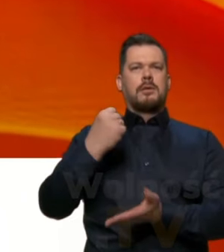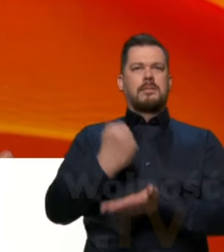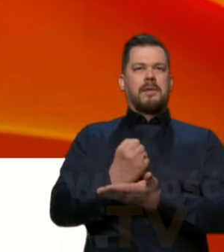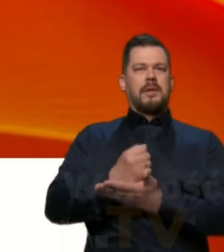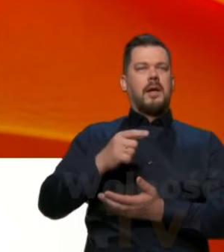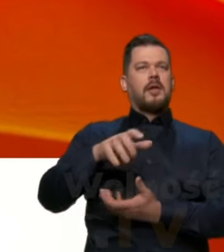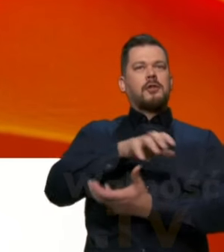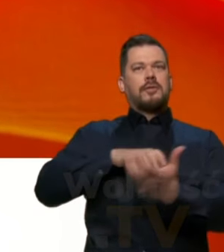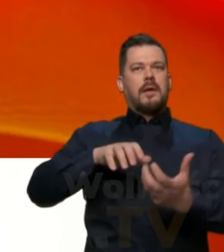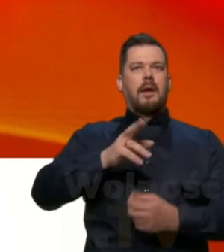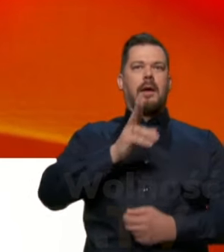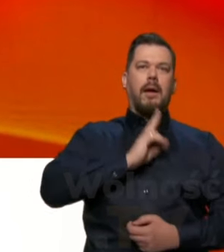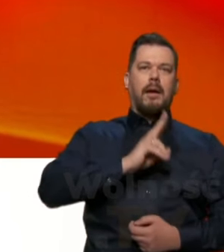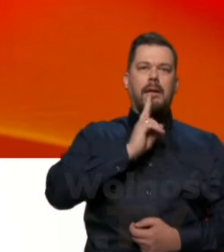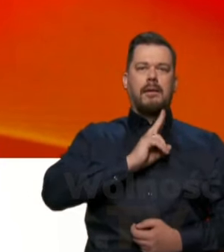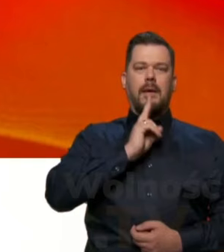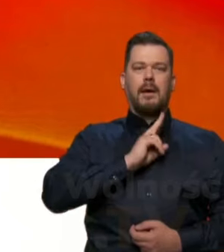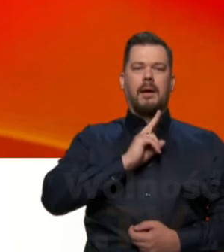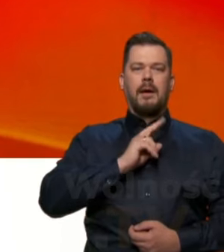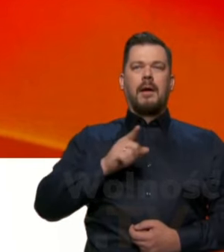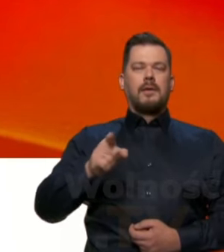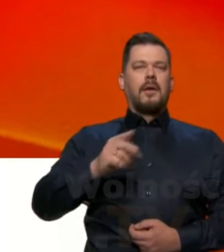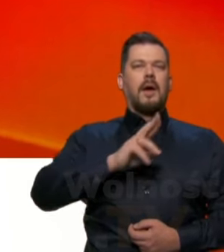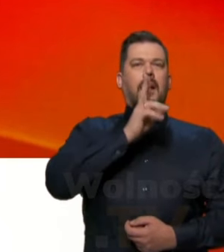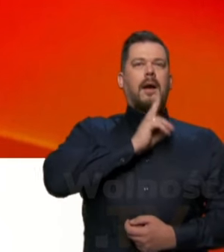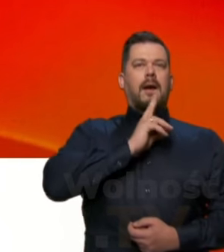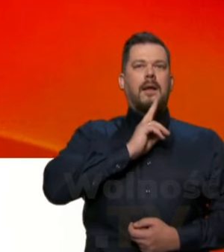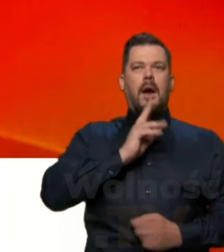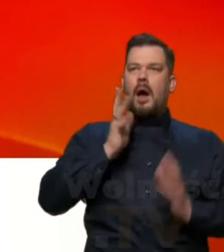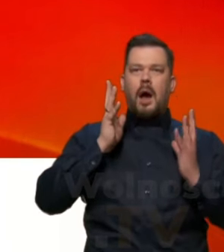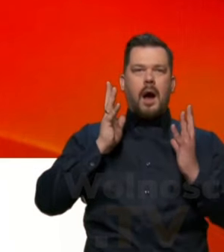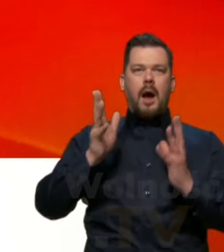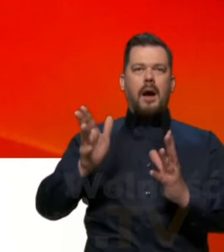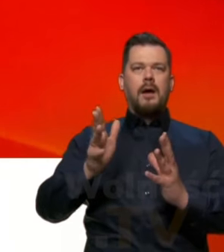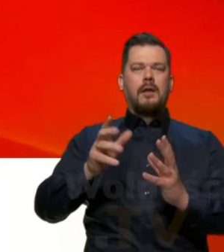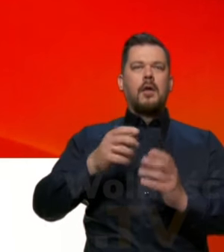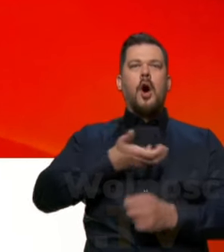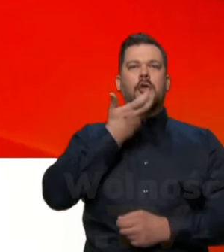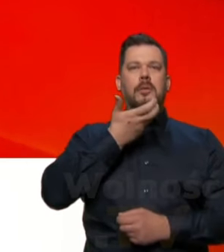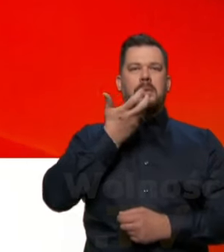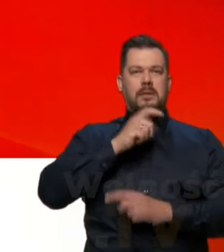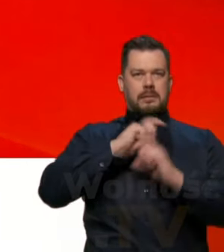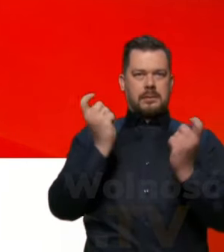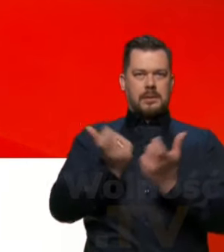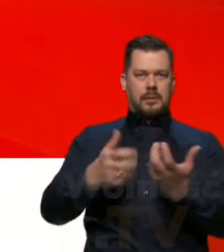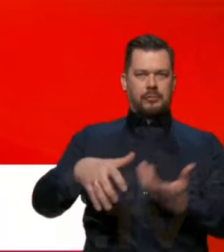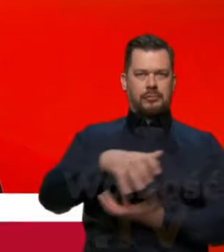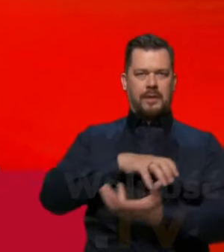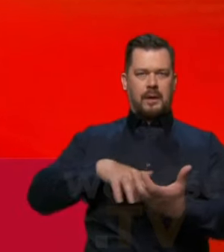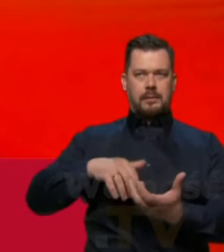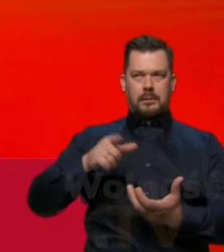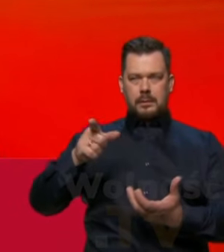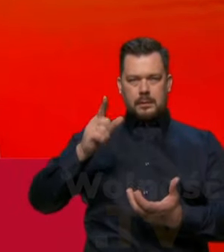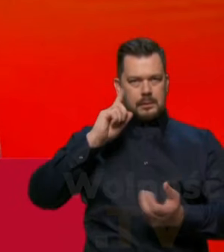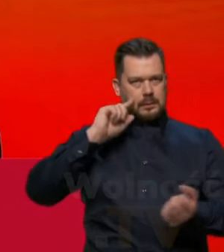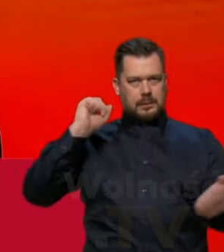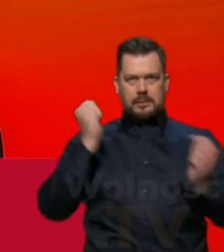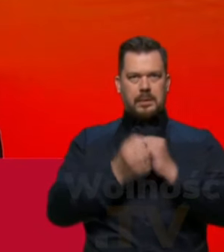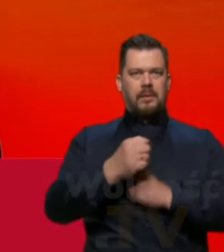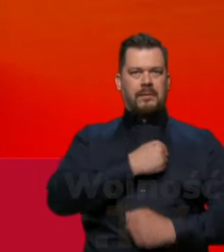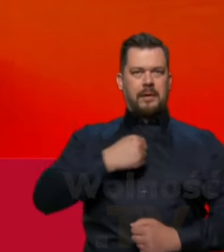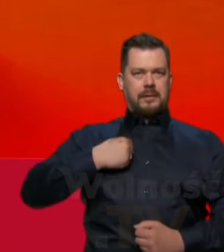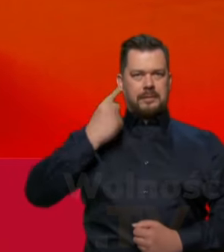tutaj walczyć z religią, konkretnie z religią wiary w globalne ocieplenie, która dominuje teraz w